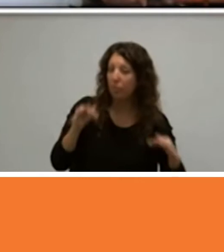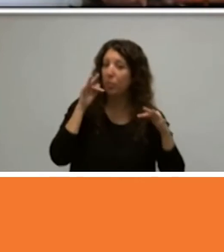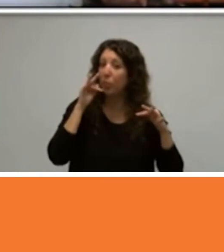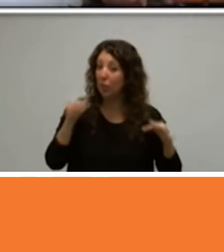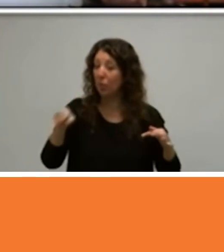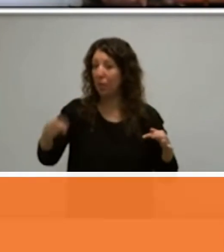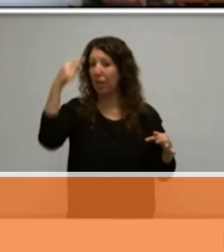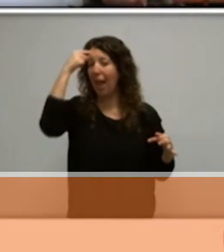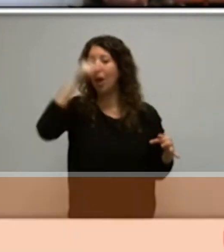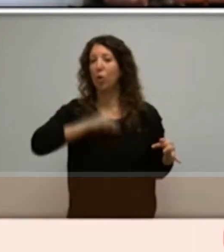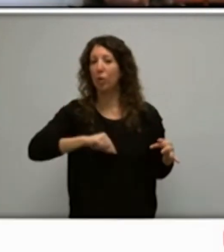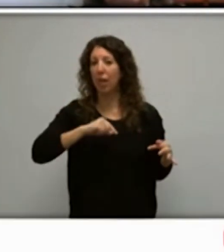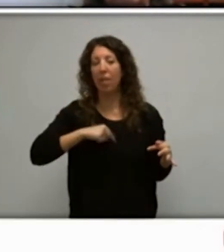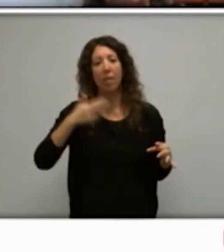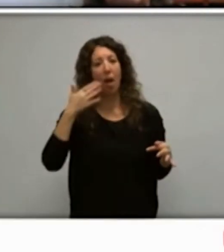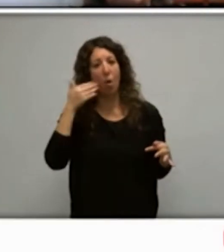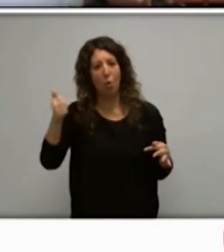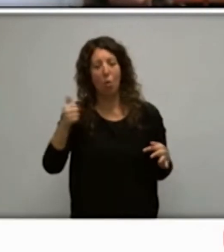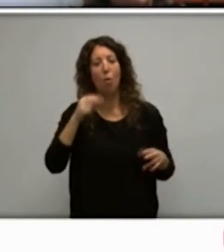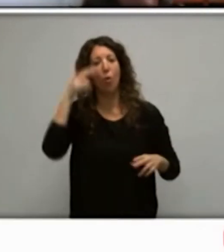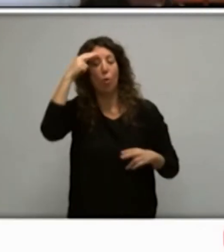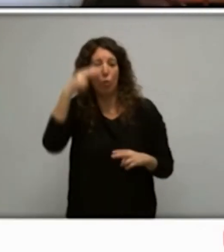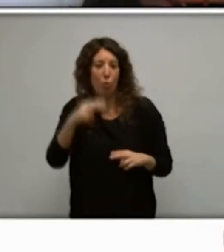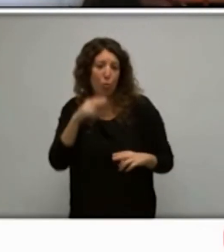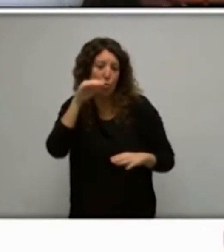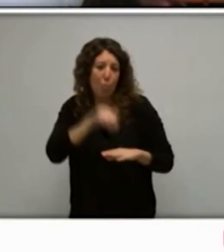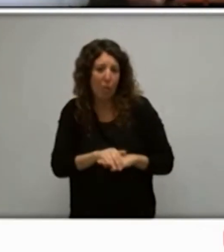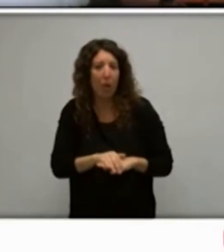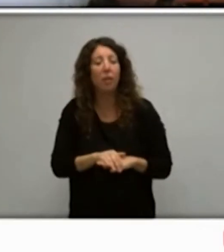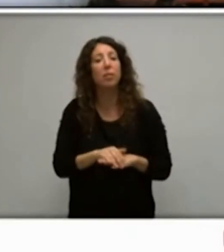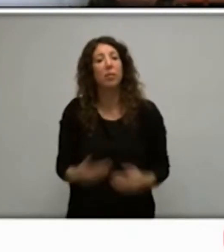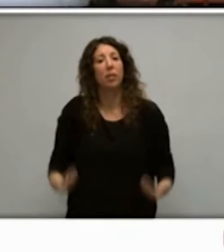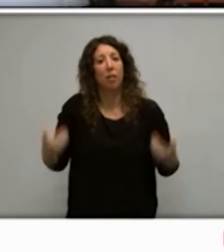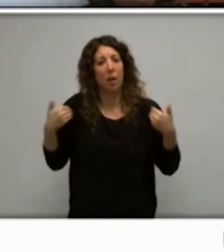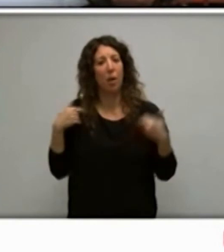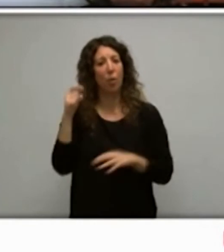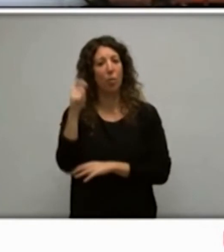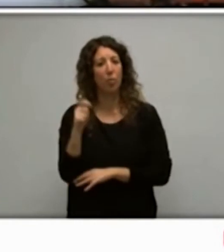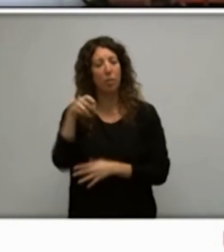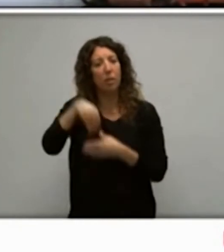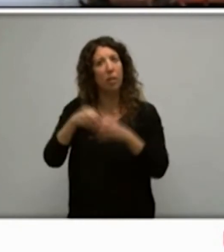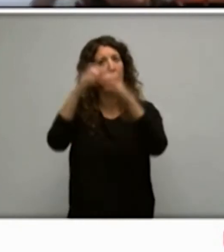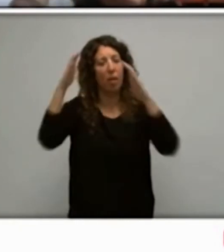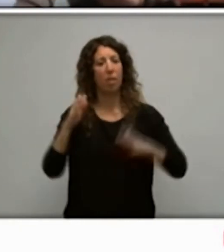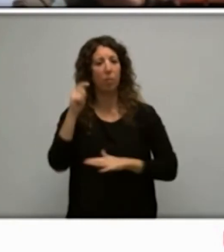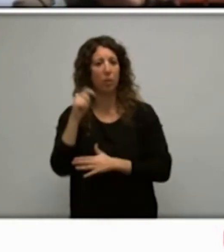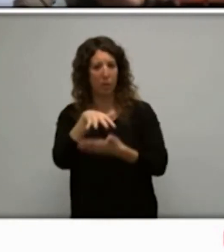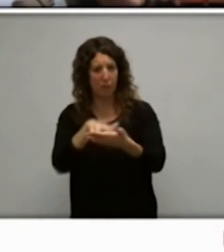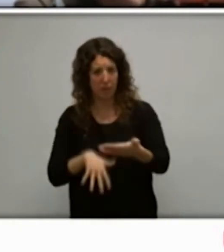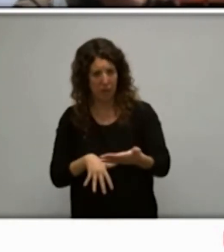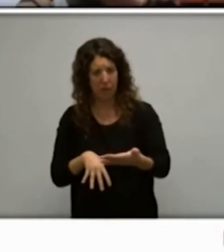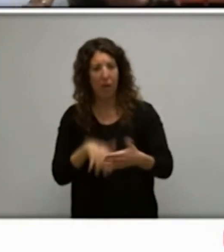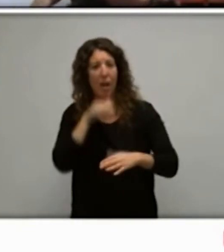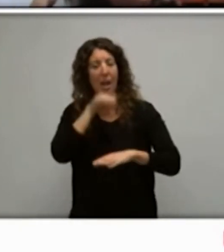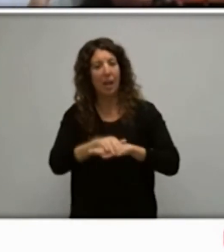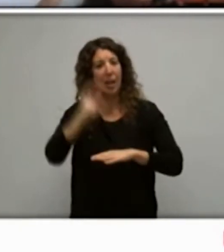vostra consciència i honor complir amb fidelitat les obligacions del càrrec de diputat de la Diputació de Barcelona amb lleialtat al rei i